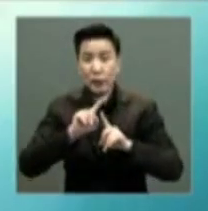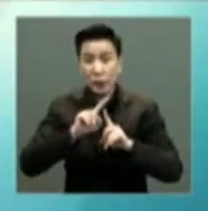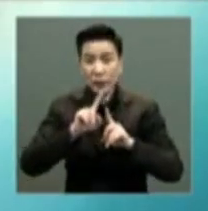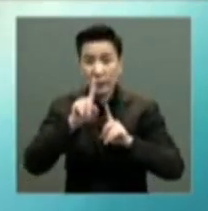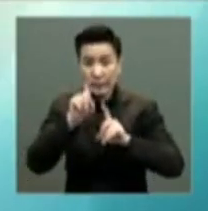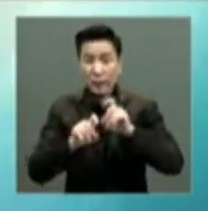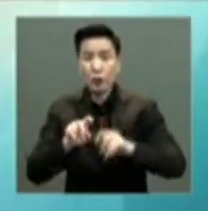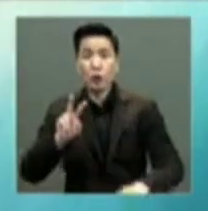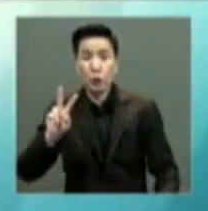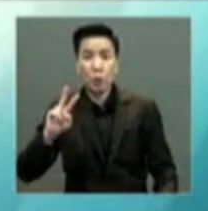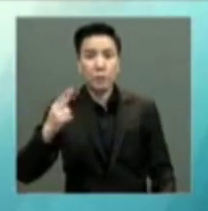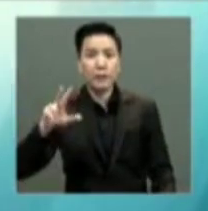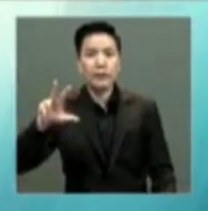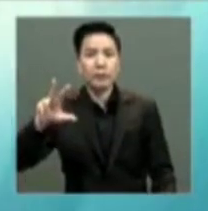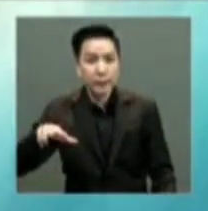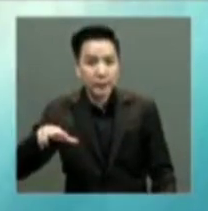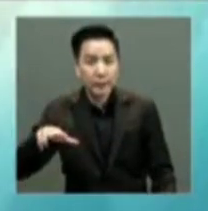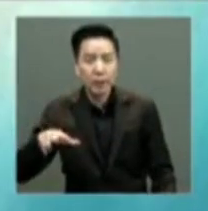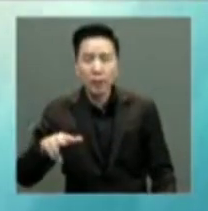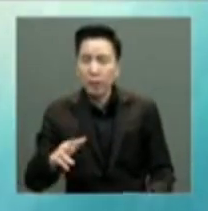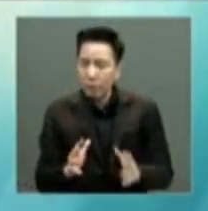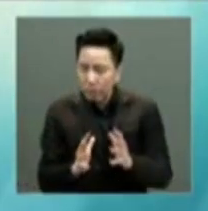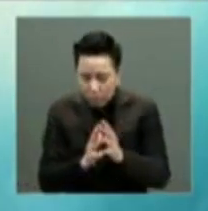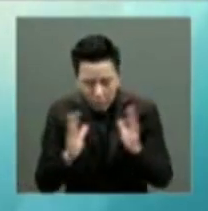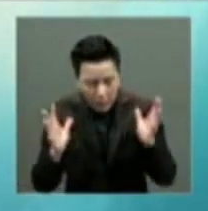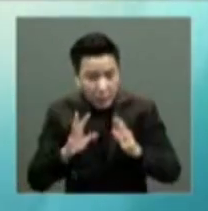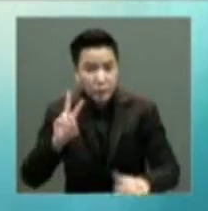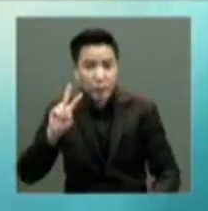กว่ารายนะครับประเทศที่อันดับหนึ่งยังคงเดิมครับคือสหรัฐอเมริกานะครับแล้วก็เสียชีวิตรองลงมาเสียชีวิตไป20000 3,000คนเยอะมากเลยนะครับก็เห็นภาพของต้องตอกย้ำซ้ำ